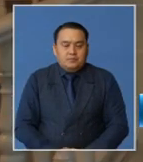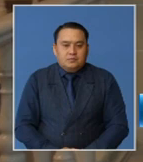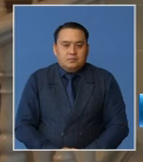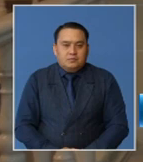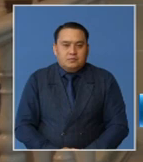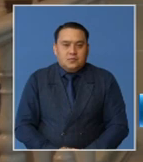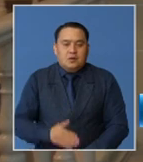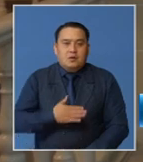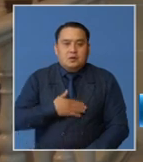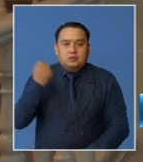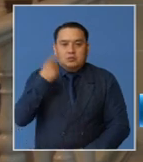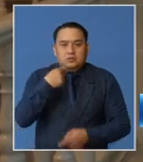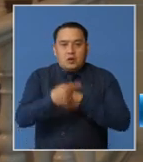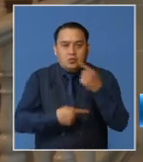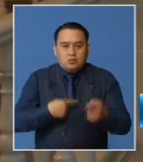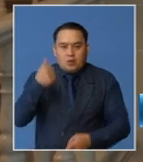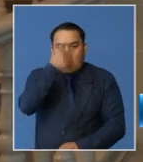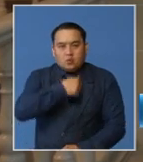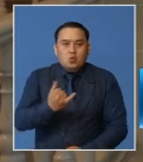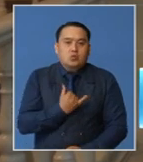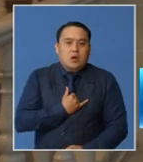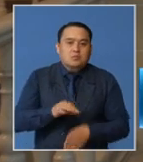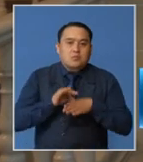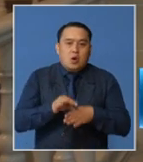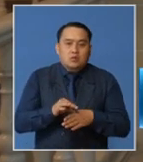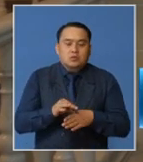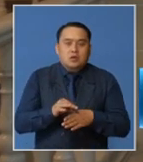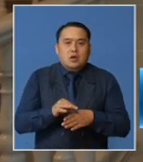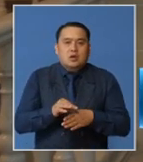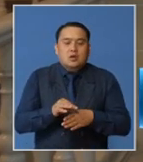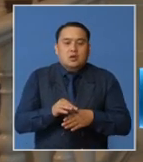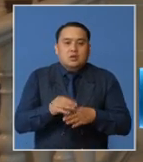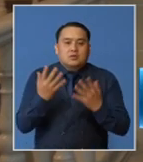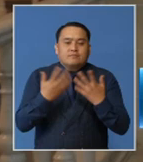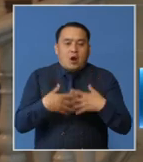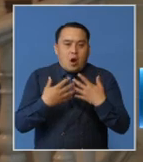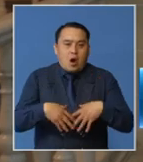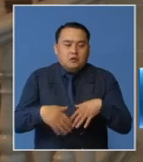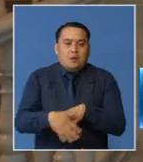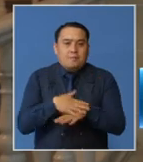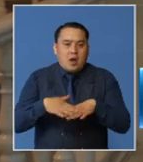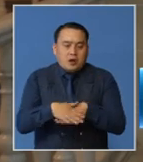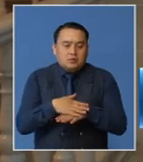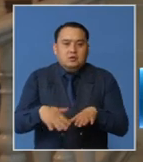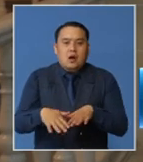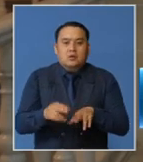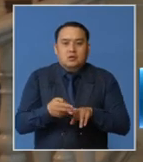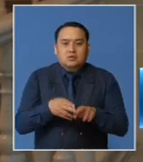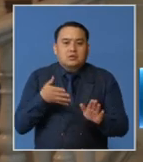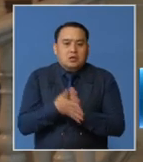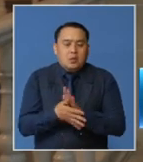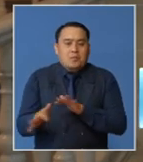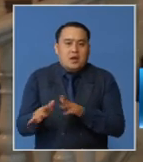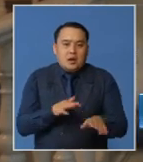Насколько мне известно, в следующем году у нас пройдет перепись населения. Это очень масштабное мероприятие, затратное